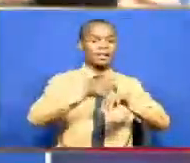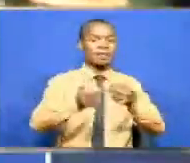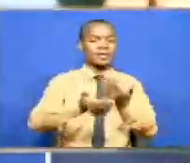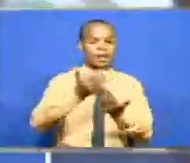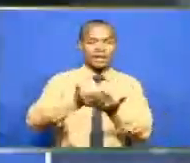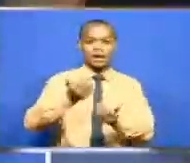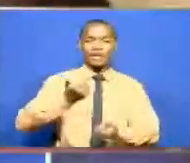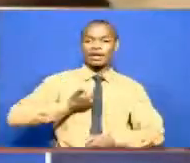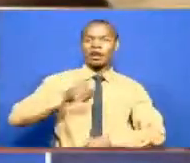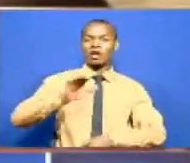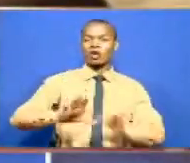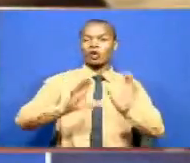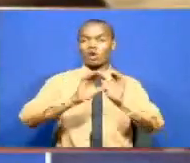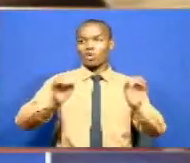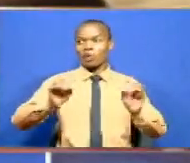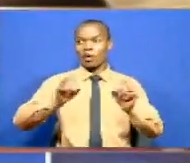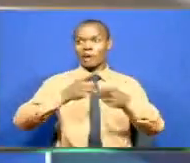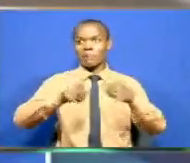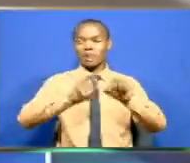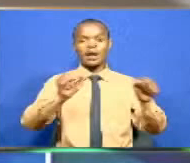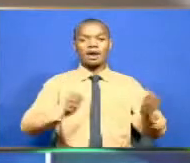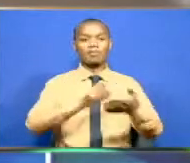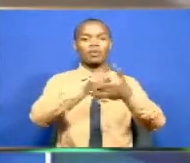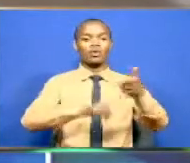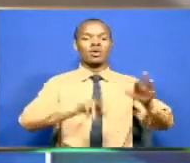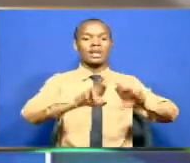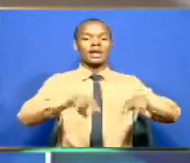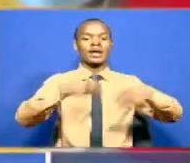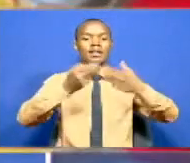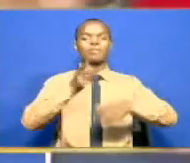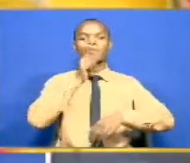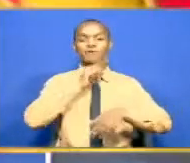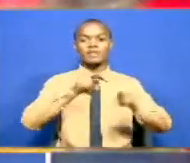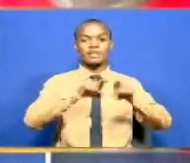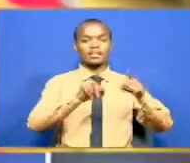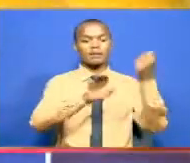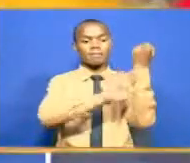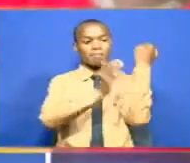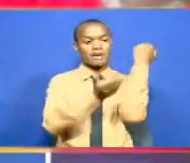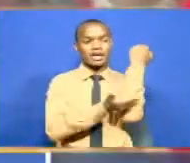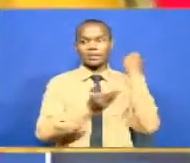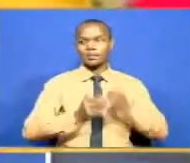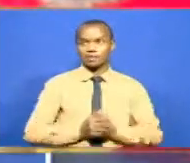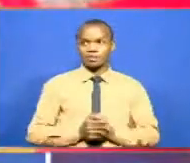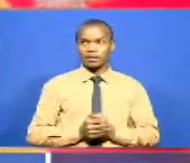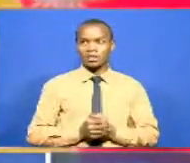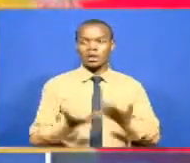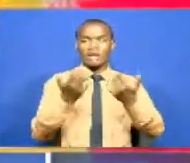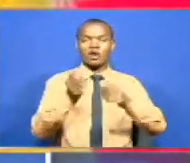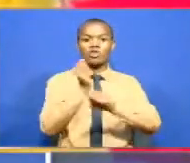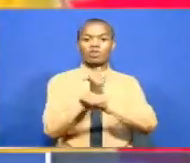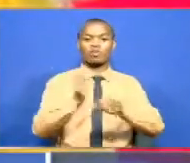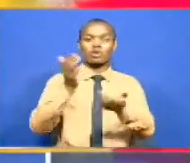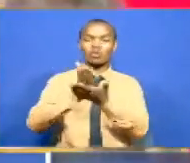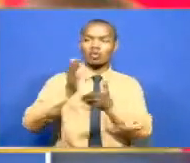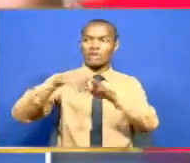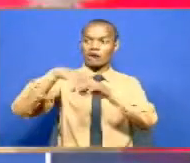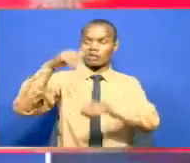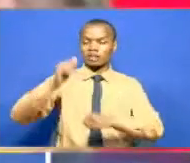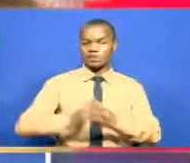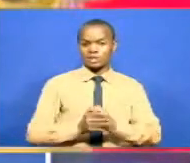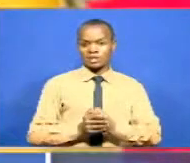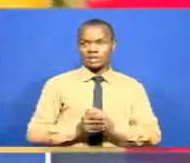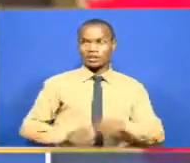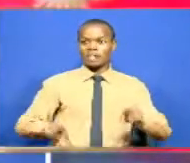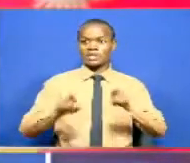kike amewageuka na kushiriki nao ngono na kisha kuwaweka mimba. Mtu kama huyo hatakani kuwa nje hata kidogo. Na mtu kama